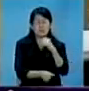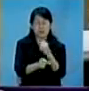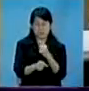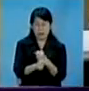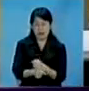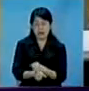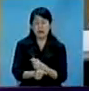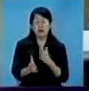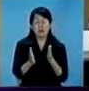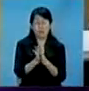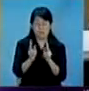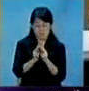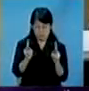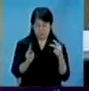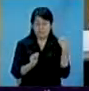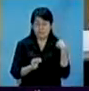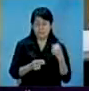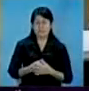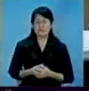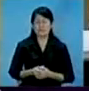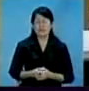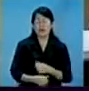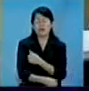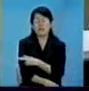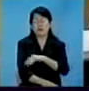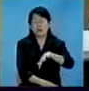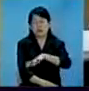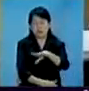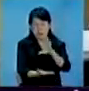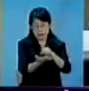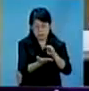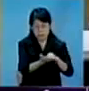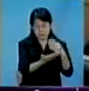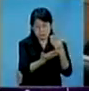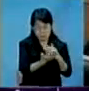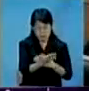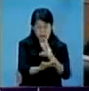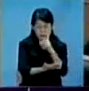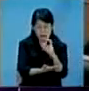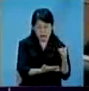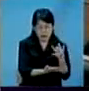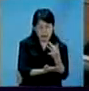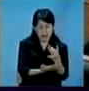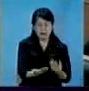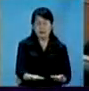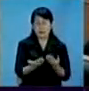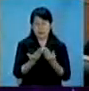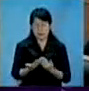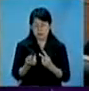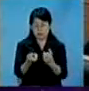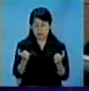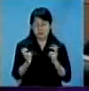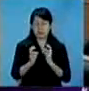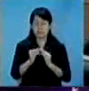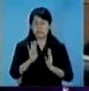งในกรรมการครับแพทย์เหล่านั้นก็เอารายงานผลมาเล่าสู่ที่ประชุมฟังรายงาน